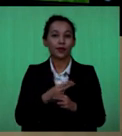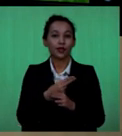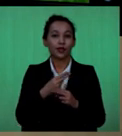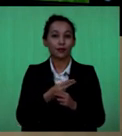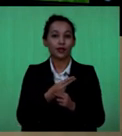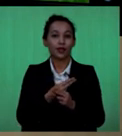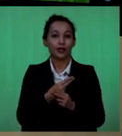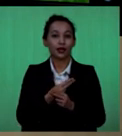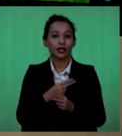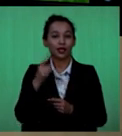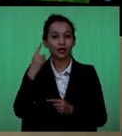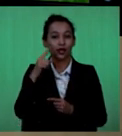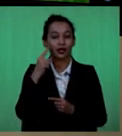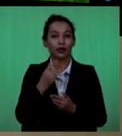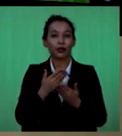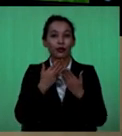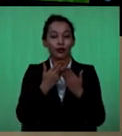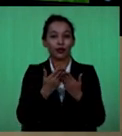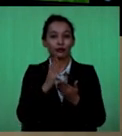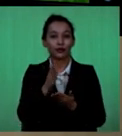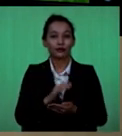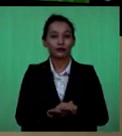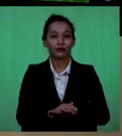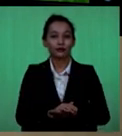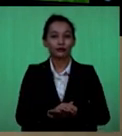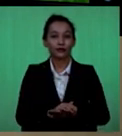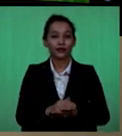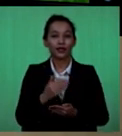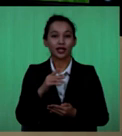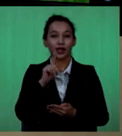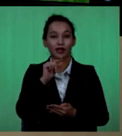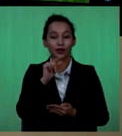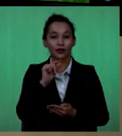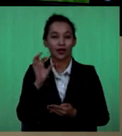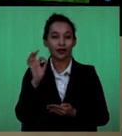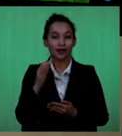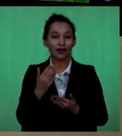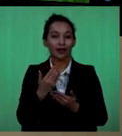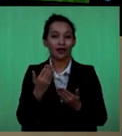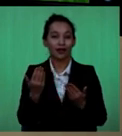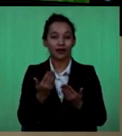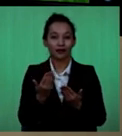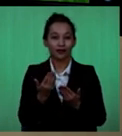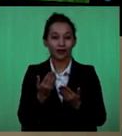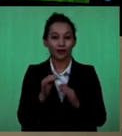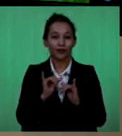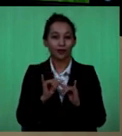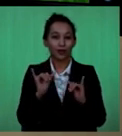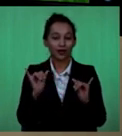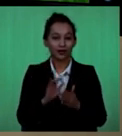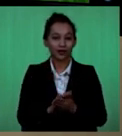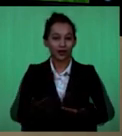o'qib o'rganamiz. Demak, siz qaldirg'och haqida, uni qanday ko'payishi haqida va